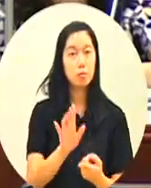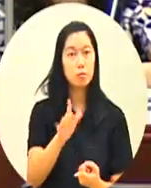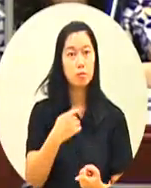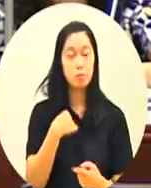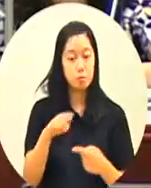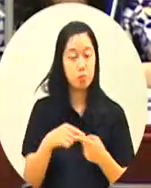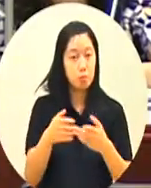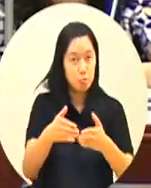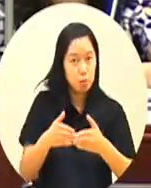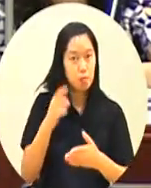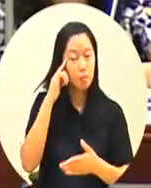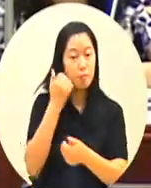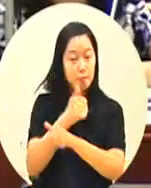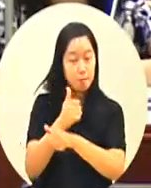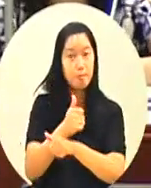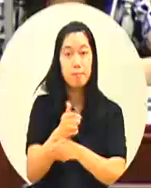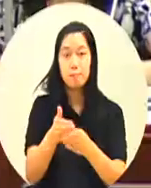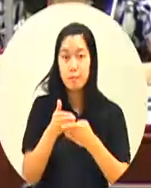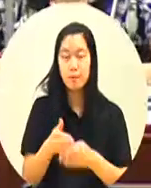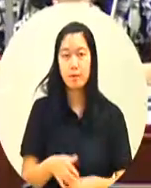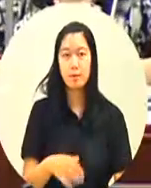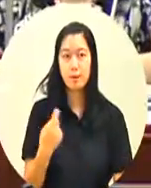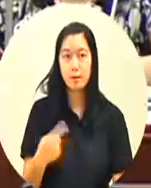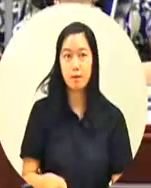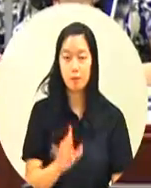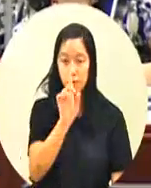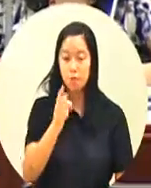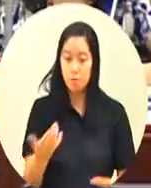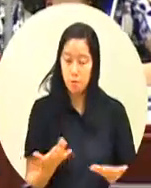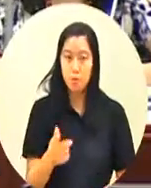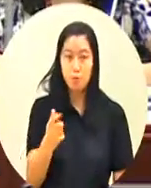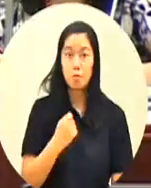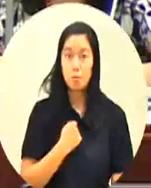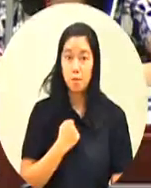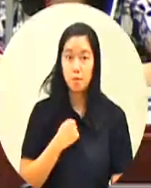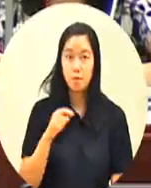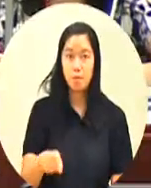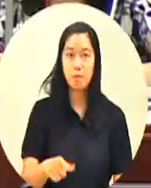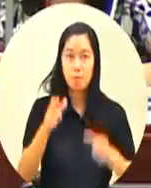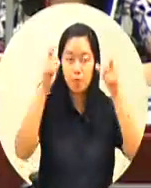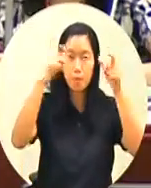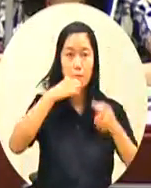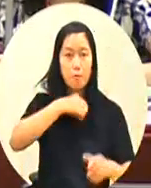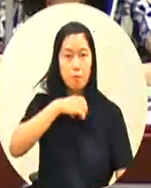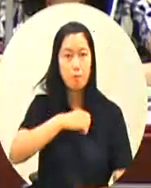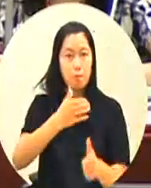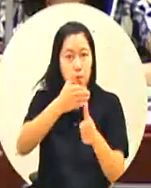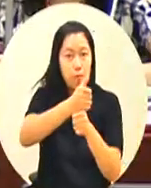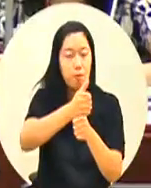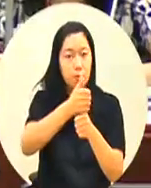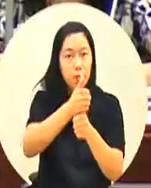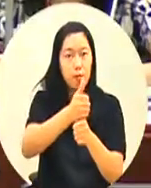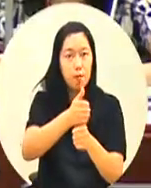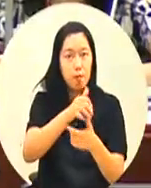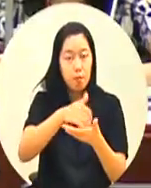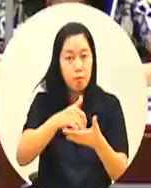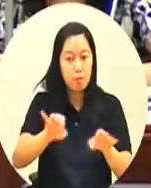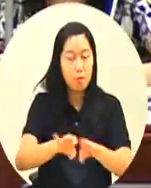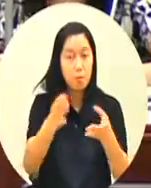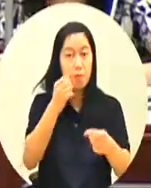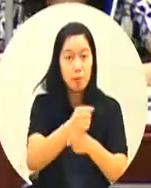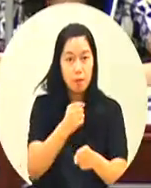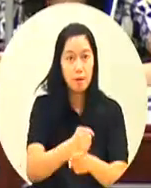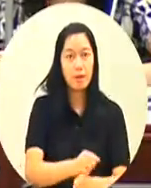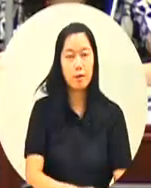要来试着考虑这件事。不过有一件事，我想您也知道，就是高频的空污总量管制这件事，其实已经开始做了嘛。